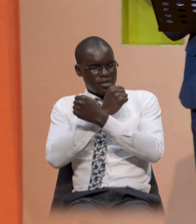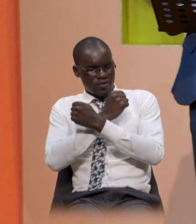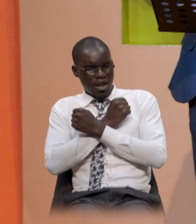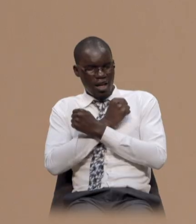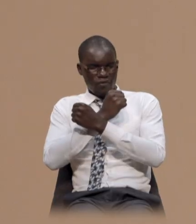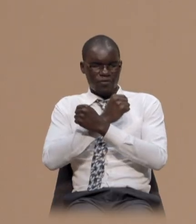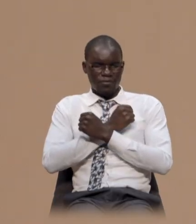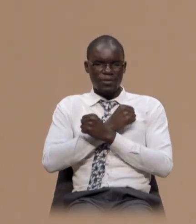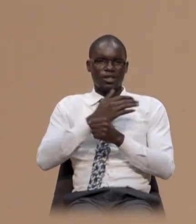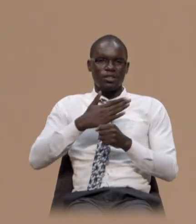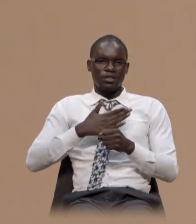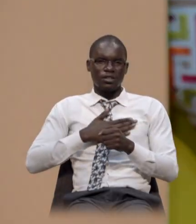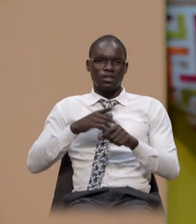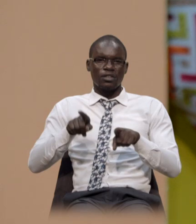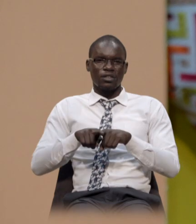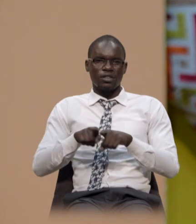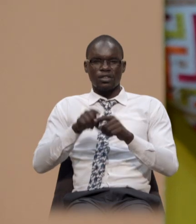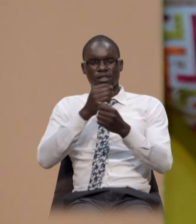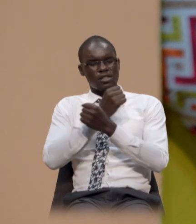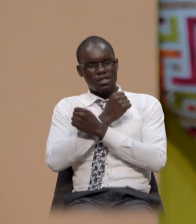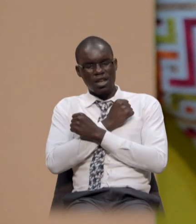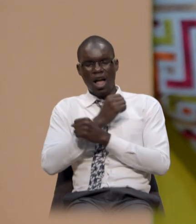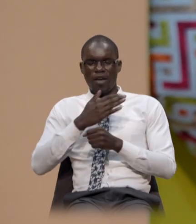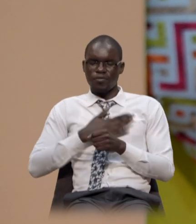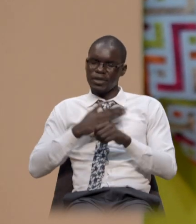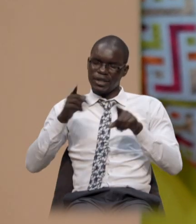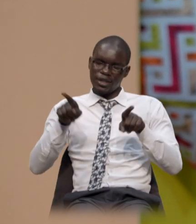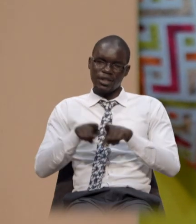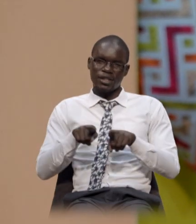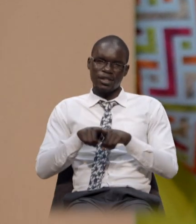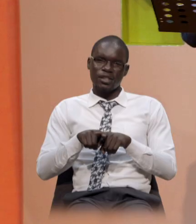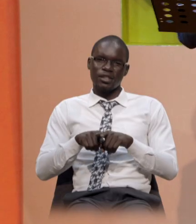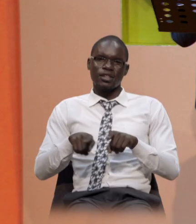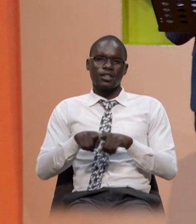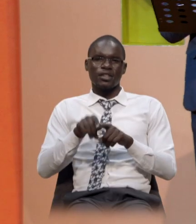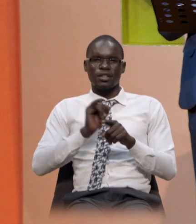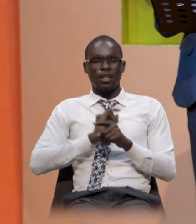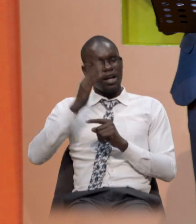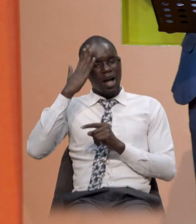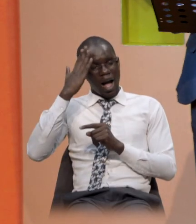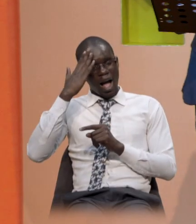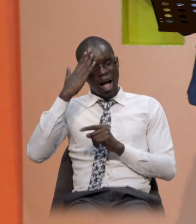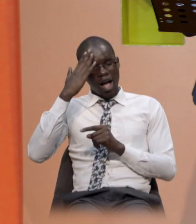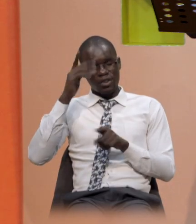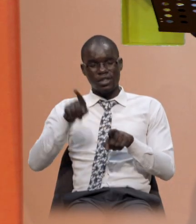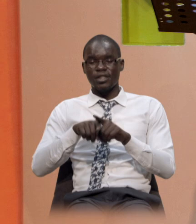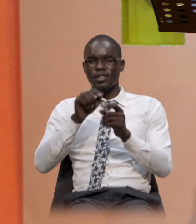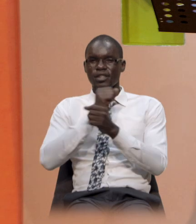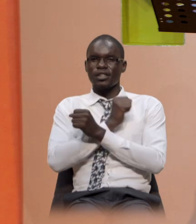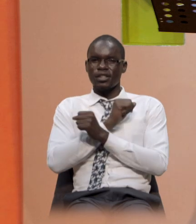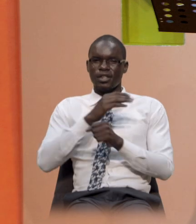Hunipenda, hunipenda, hunipenda pia. Najua